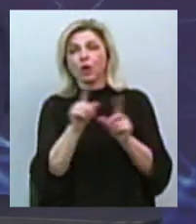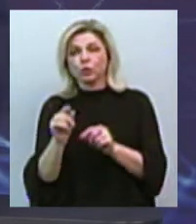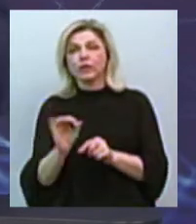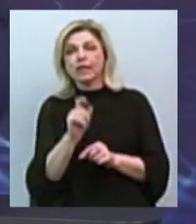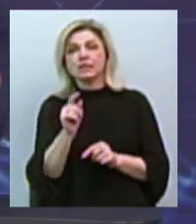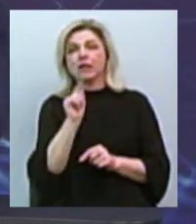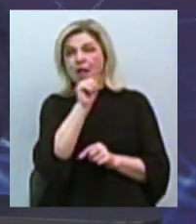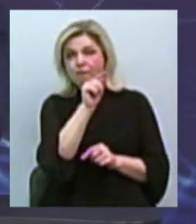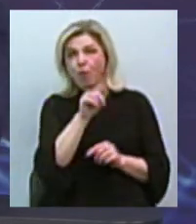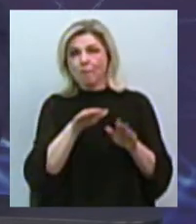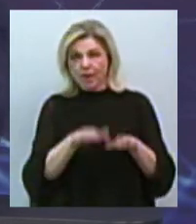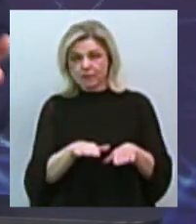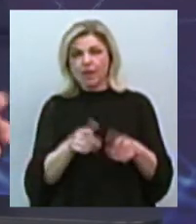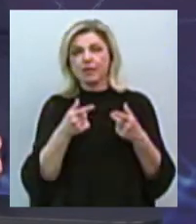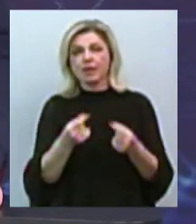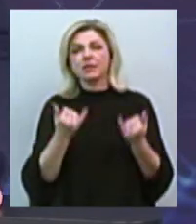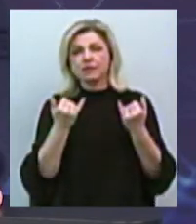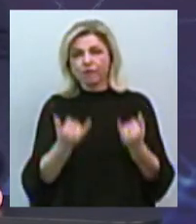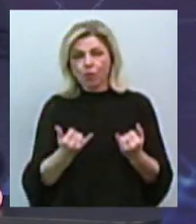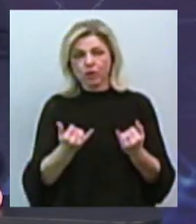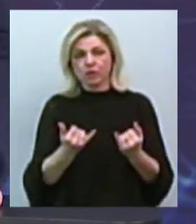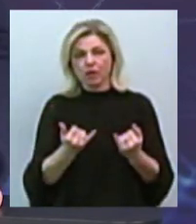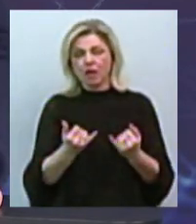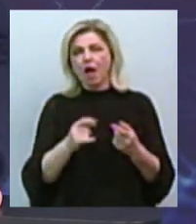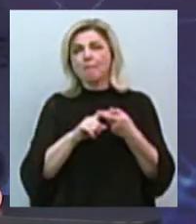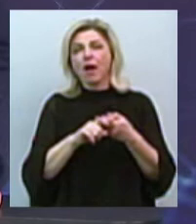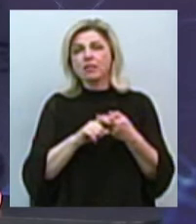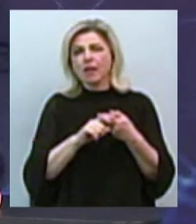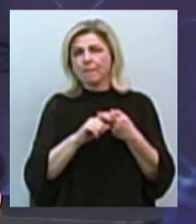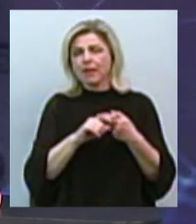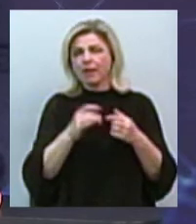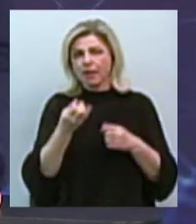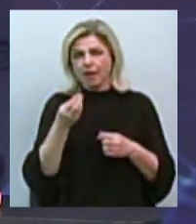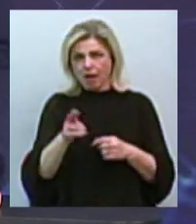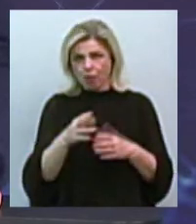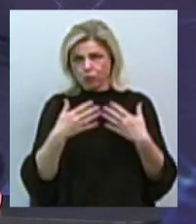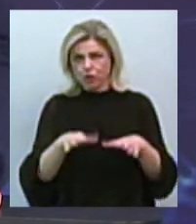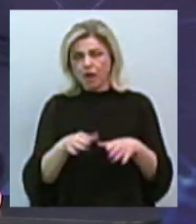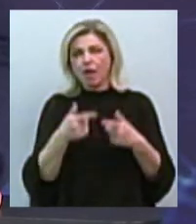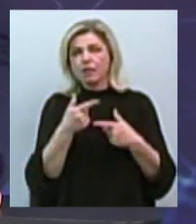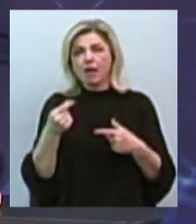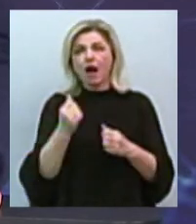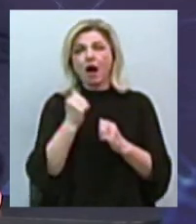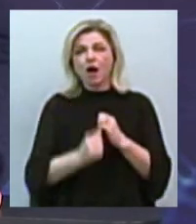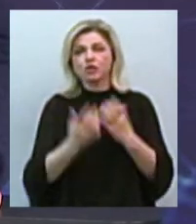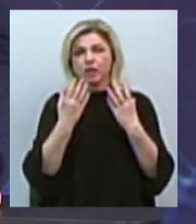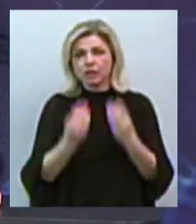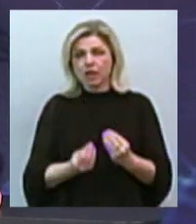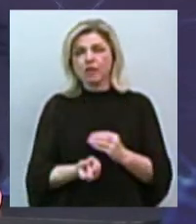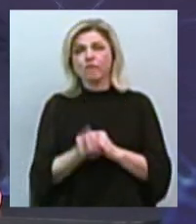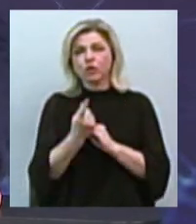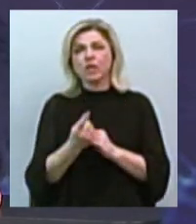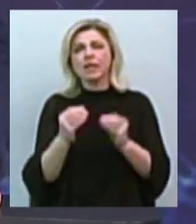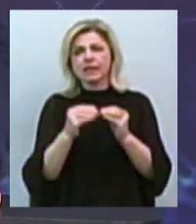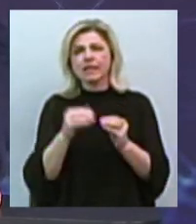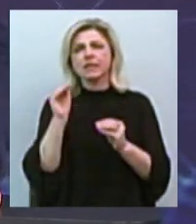где сегодня полноценная пандемия, где каждый день возникает десятки тысяч